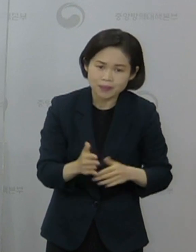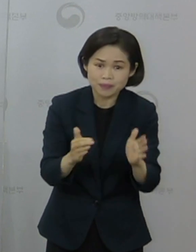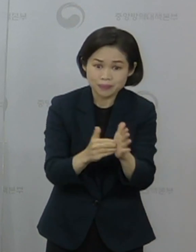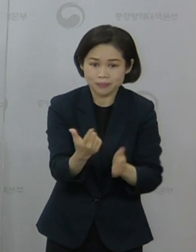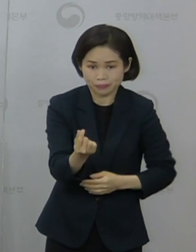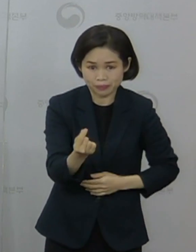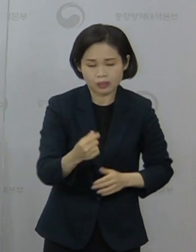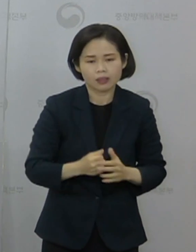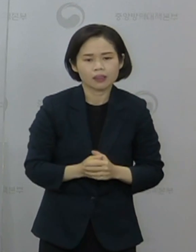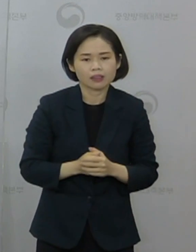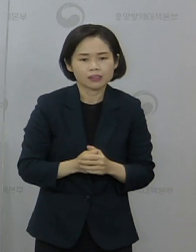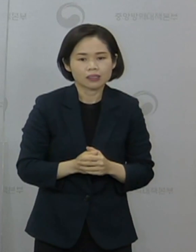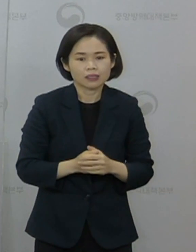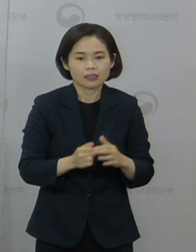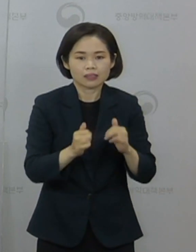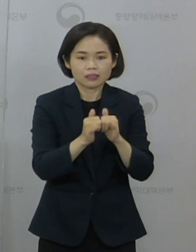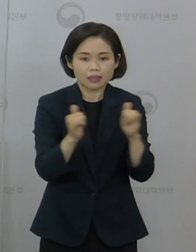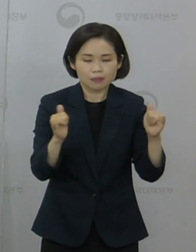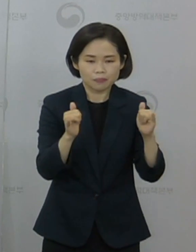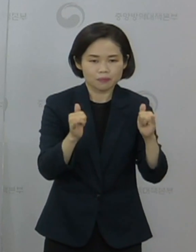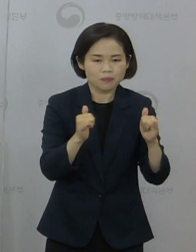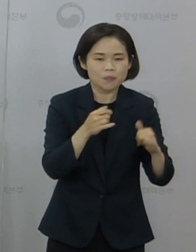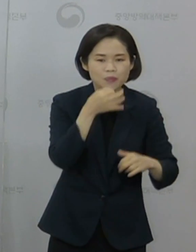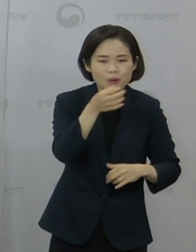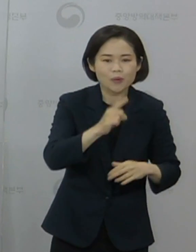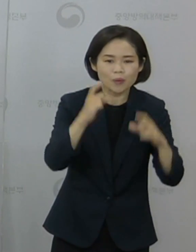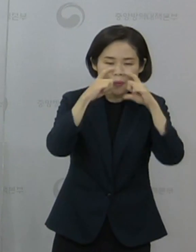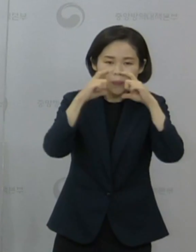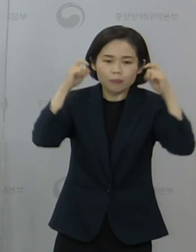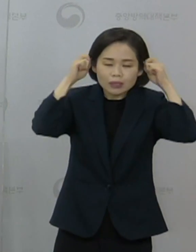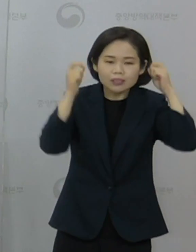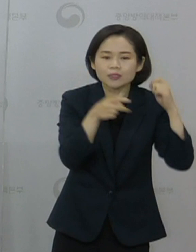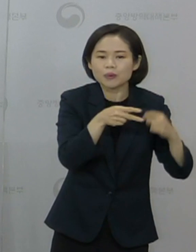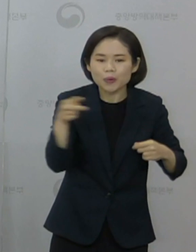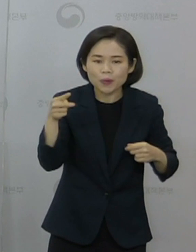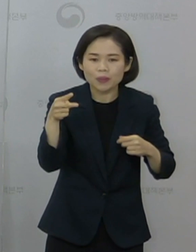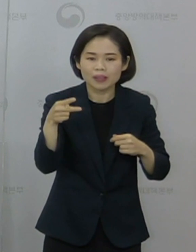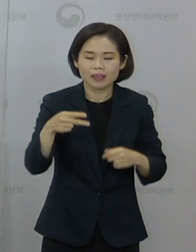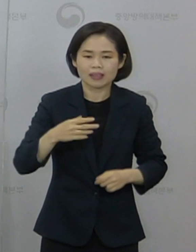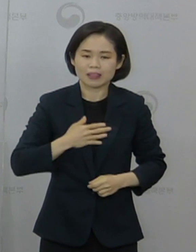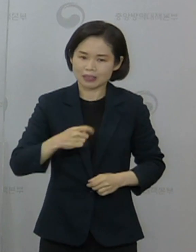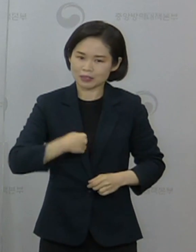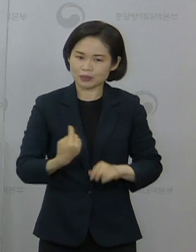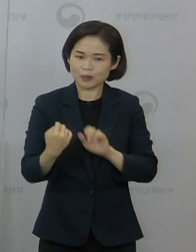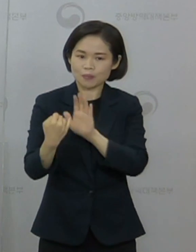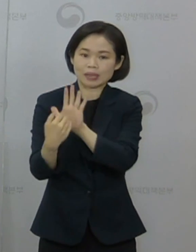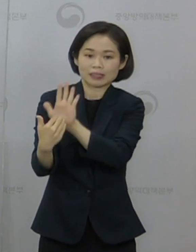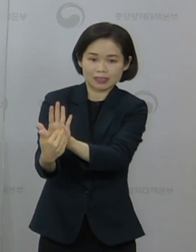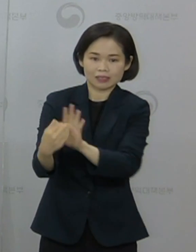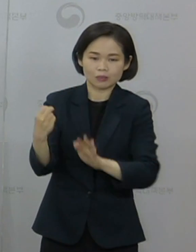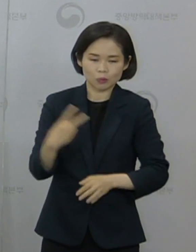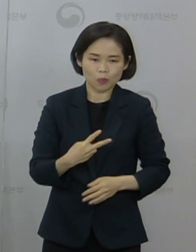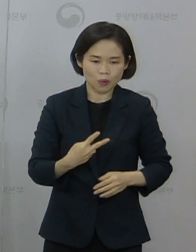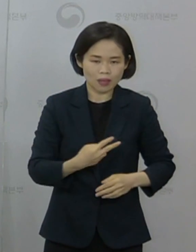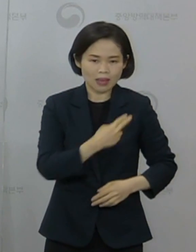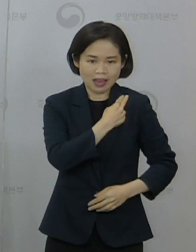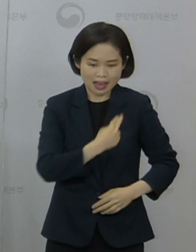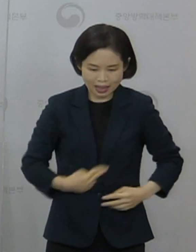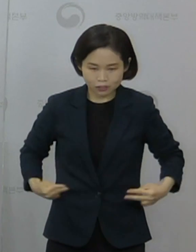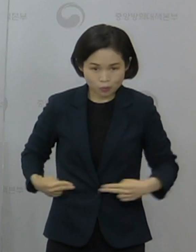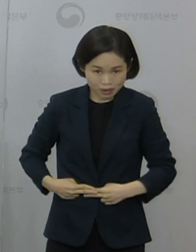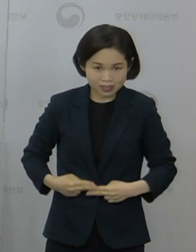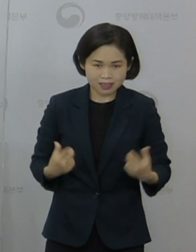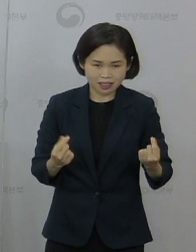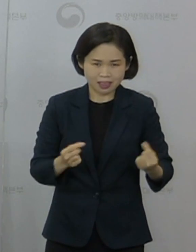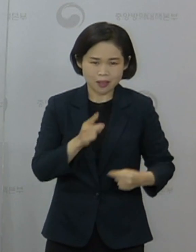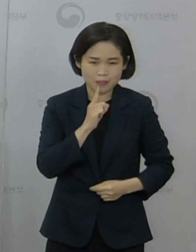마스크를 셀프 백신 이라고도 하시고 또 안전벨트 라고도 표현을 하고 계십니다 오늘 많이